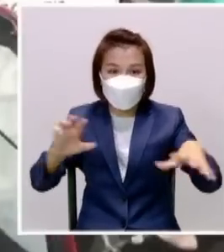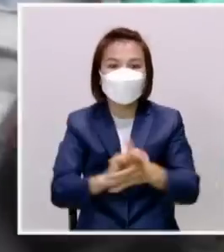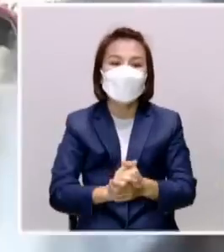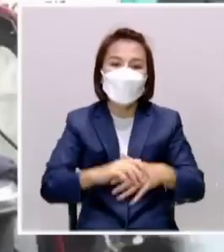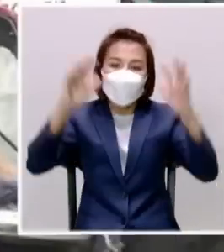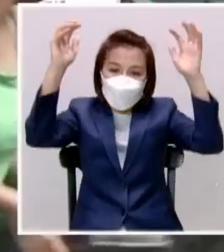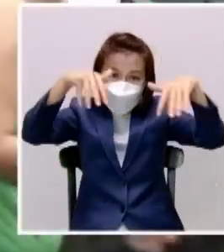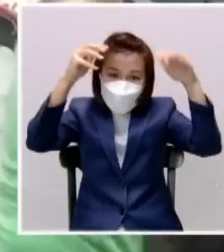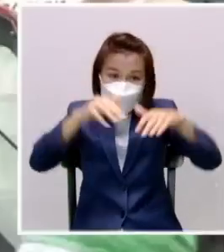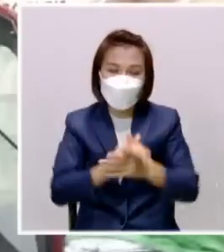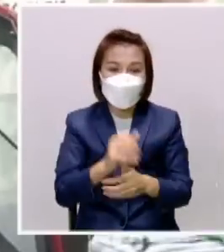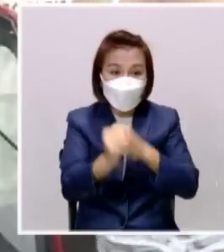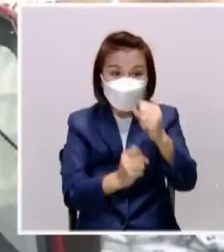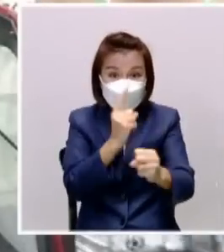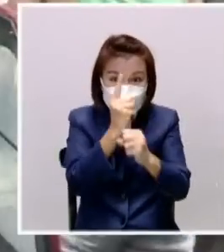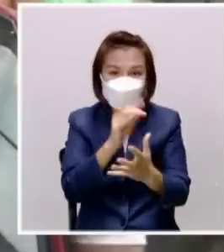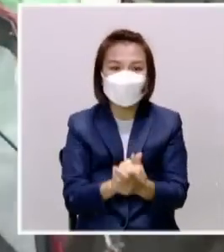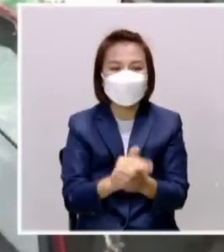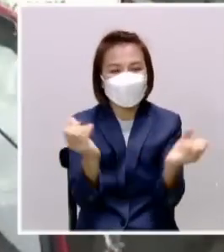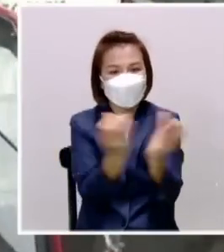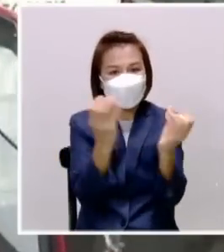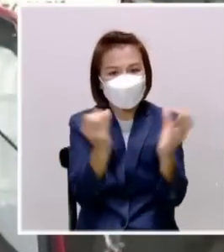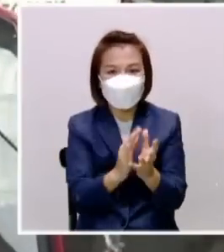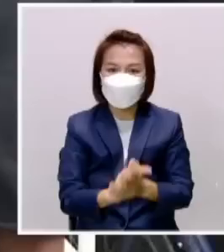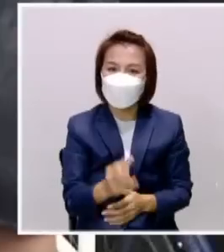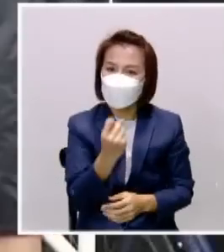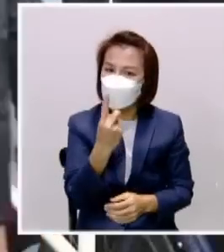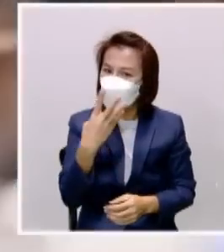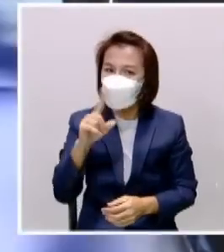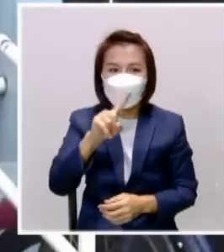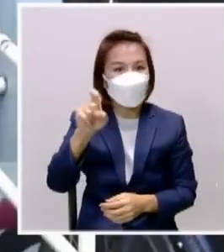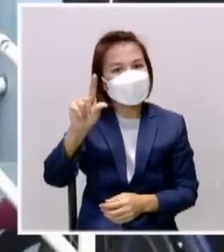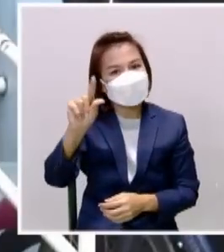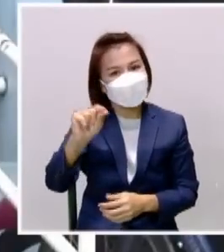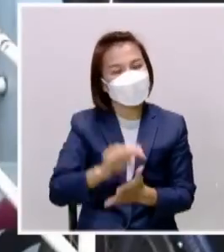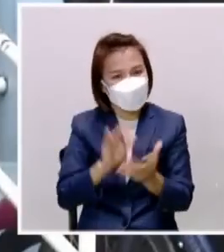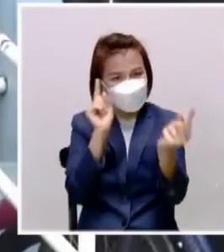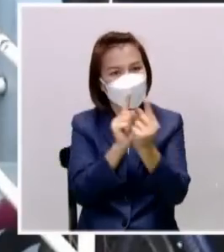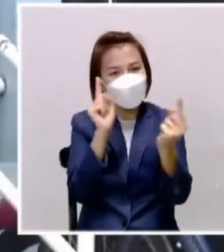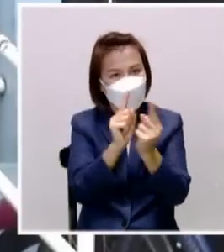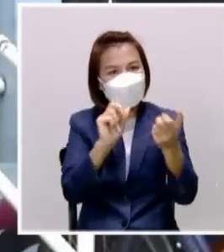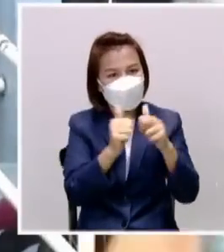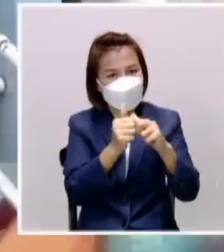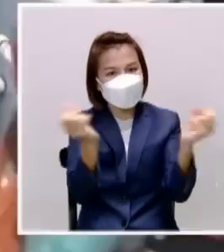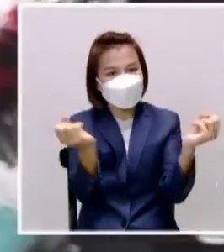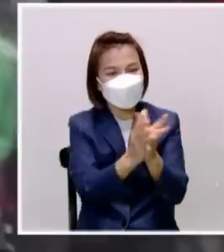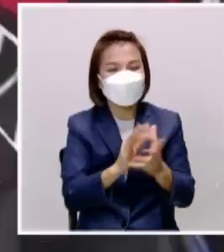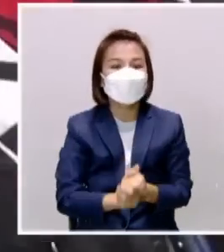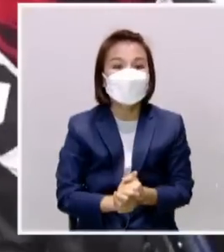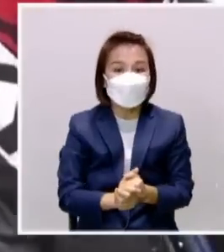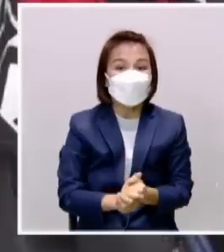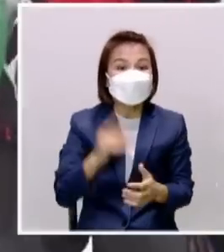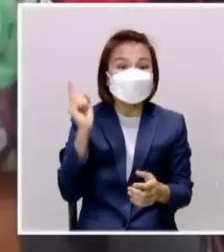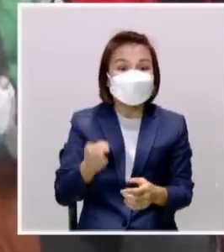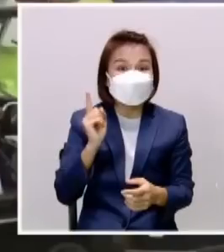าณ20ลูกในแต่ละปีซึ่งเจ้าหน้าที่อุตุนิยมวิทยาของฟิลิปปินส์แถลงว่ามหาสมุทรแปซิฟิกที่อุ่น